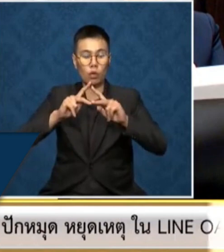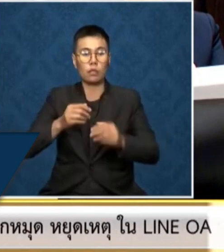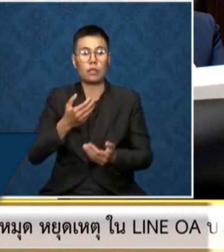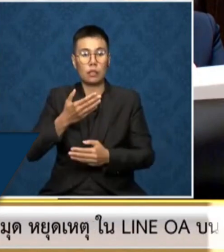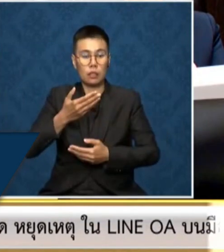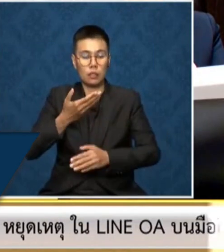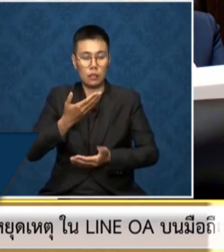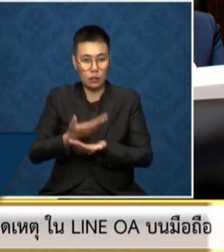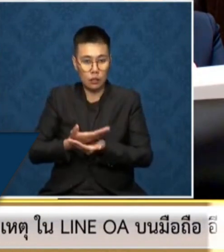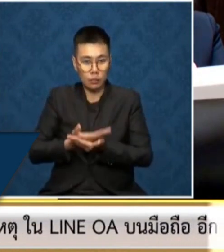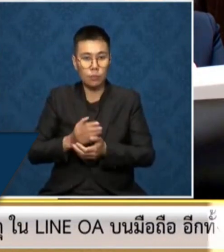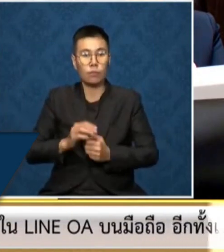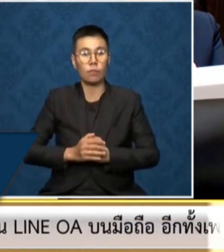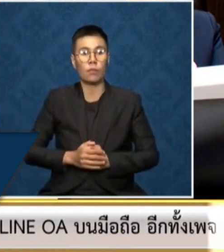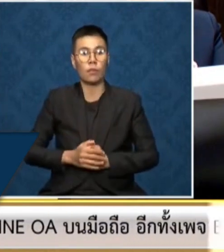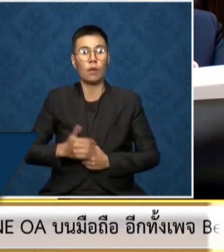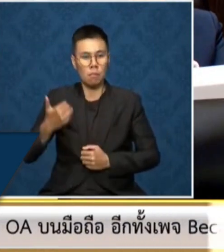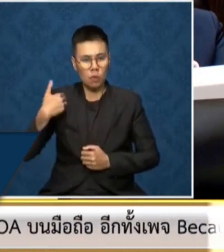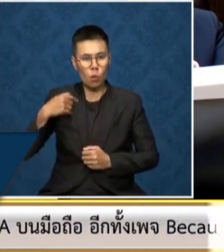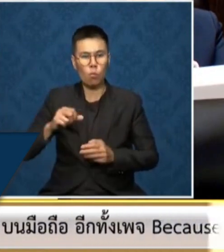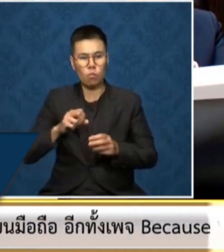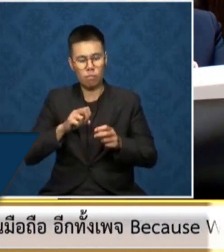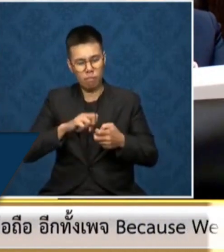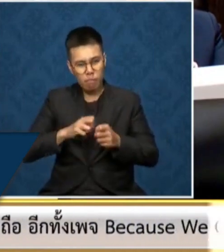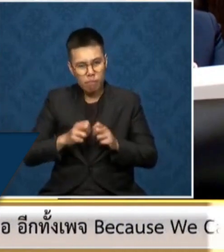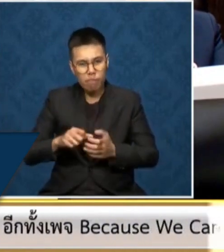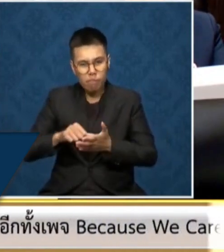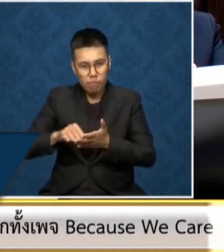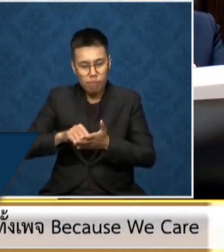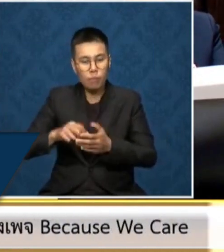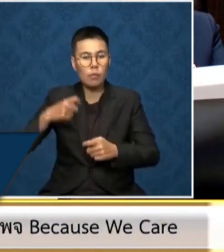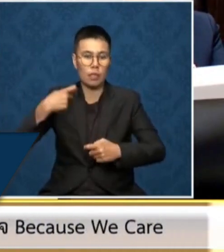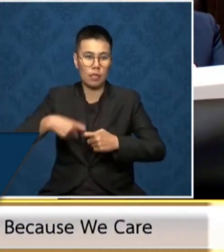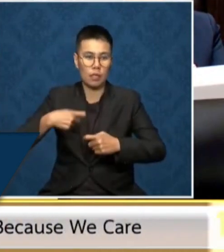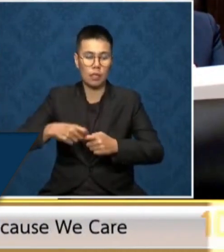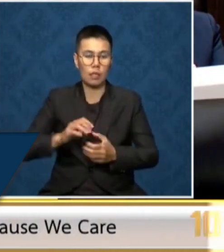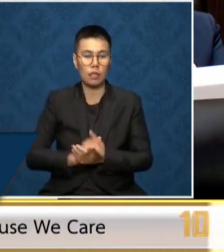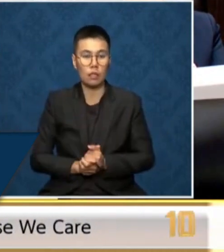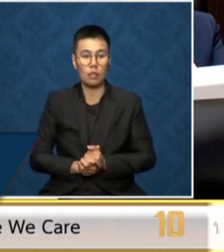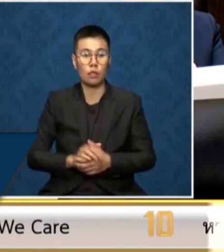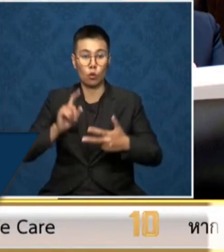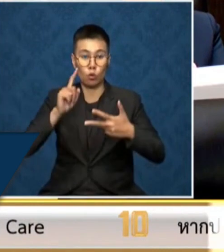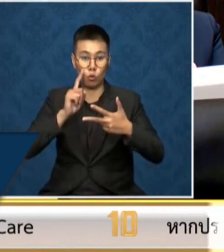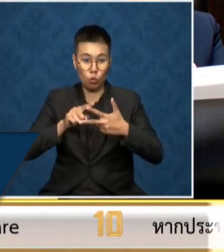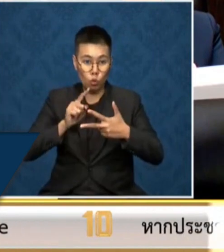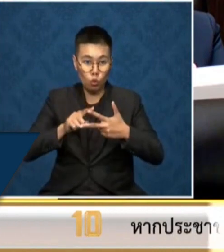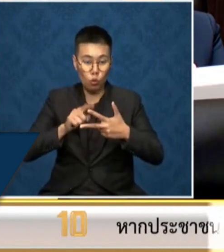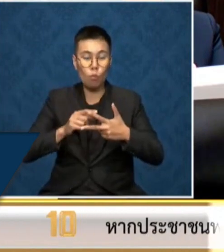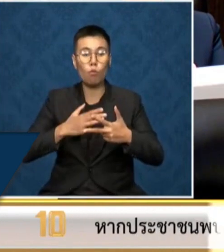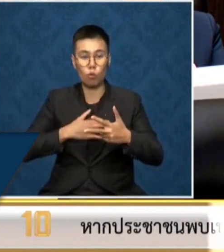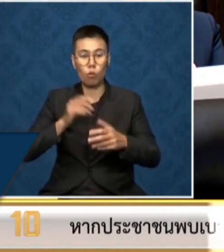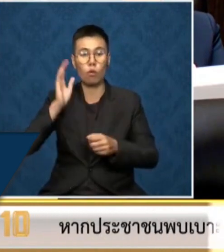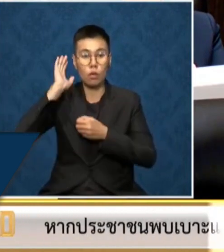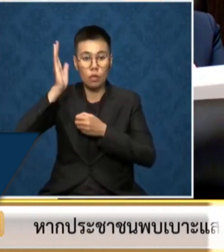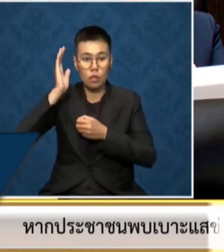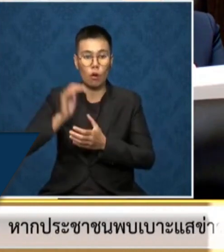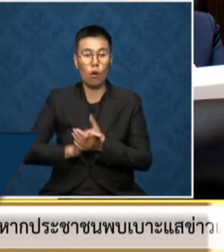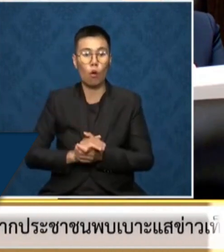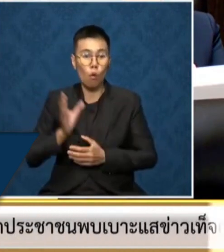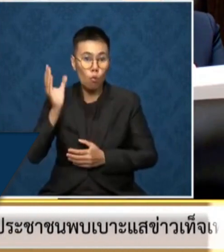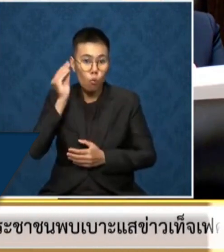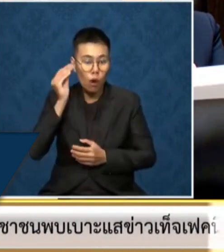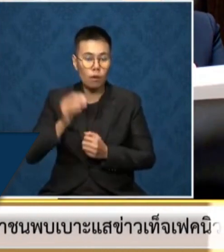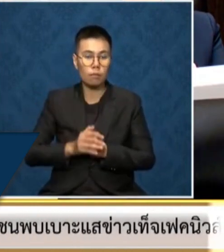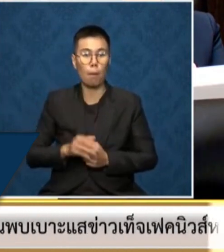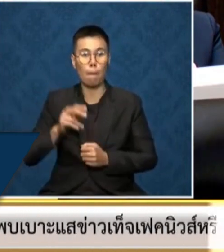ชอบทำรราการที่สองที่จำเป็ต้อธิบรายครัเพระว่า เมอฟงจะยะติที่